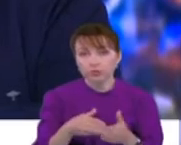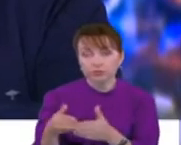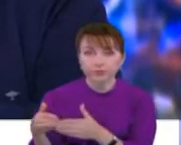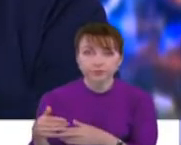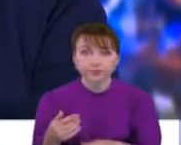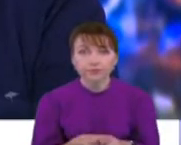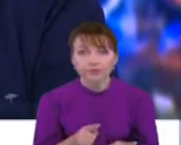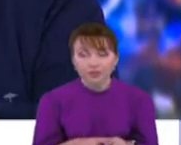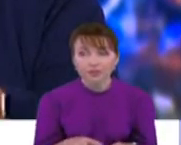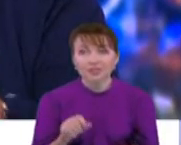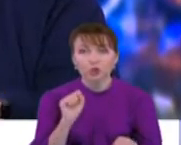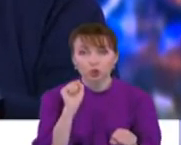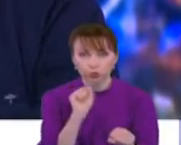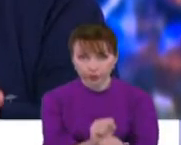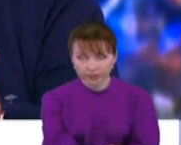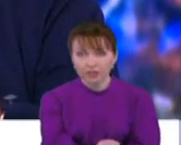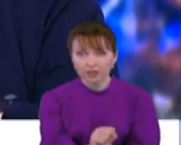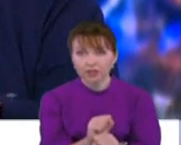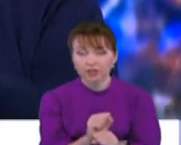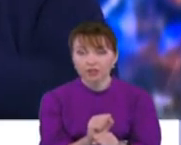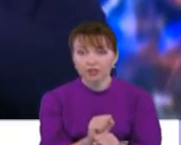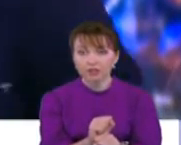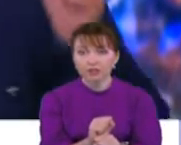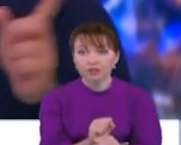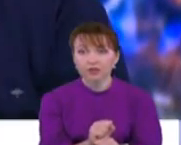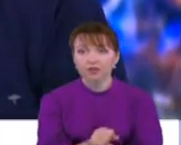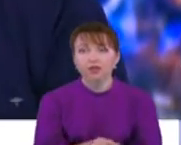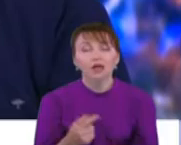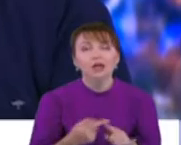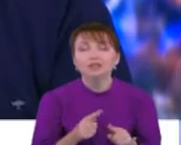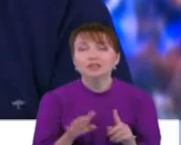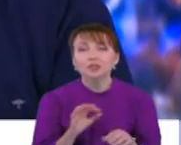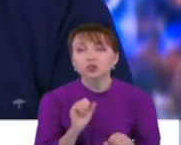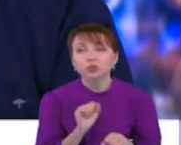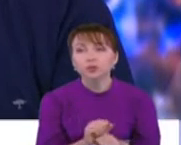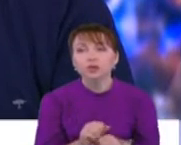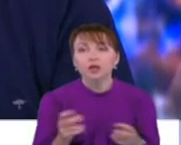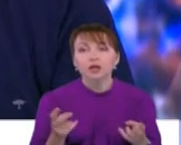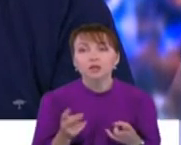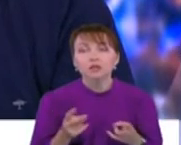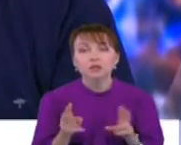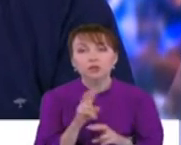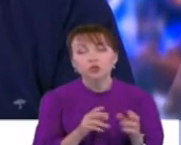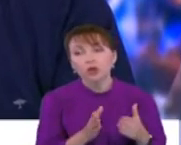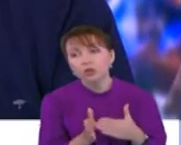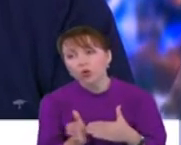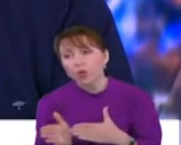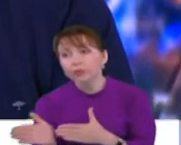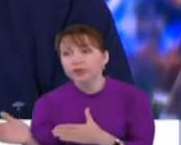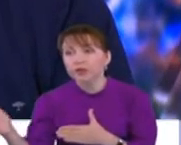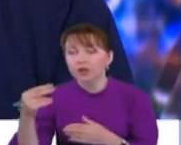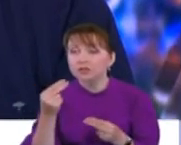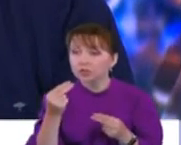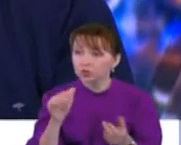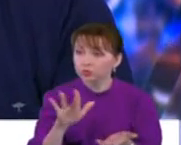ця зона, і це зупинка проходу? Чи вони шукають це, це не зупинка, це треба шукати обхід району. А це гроші? А